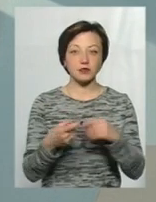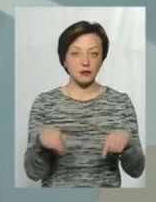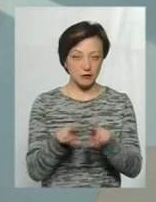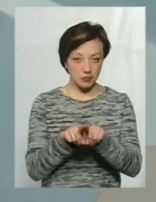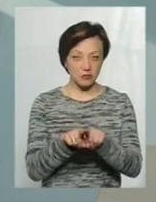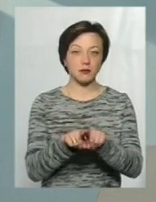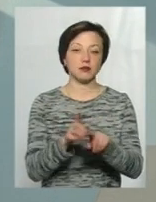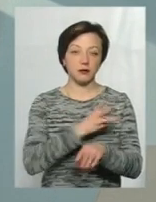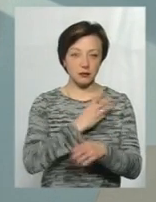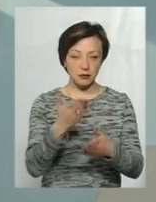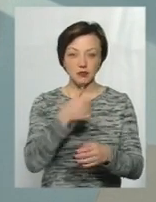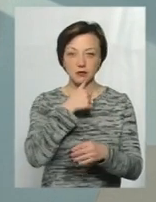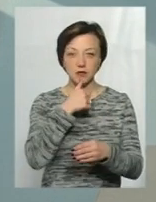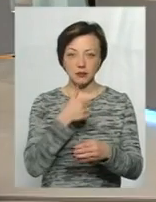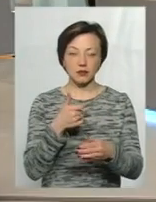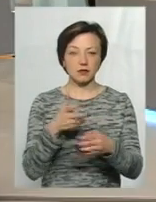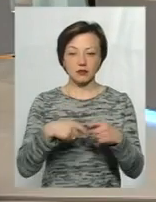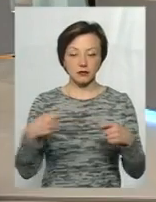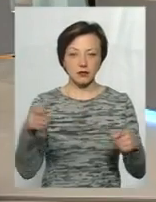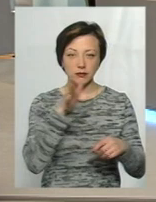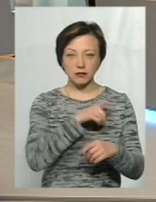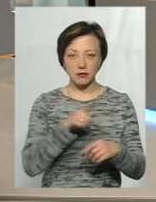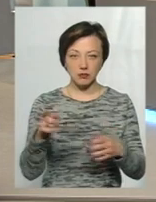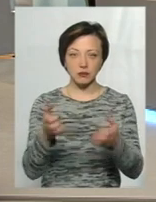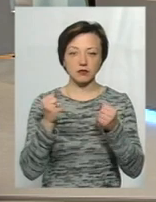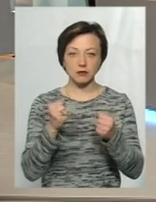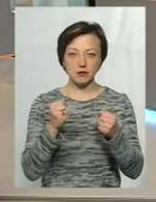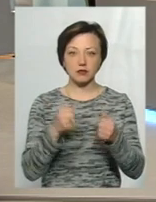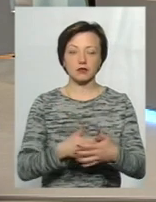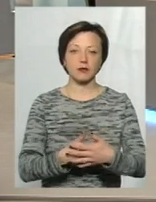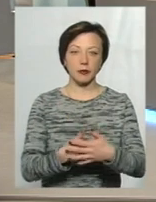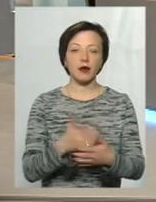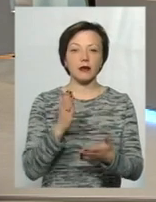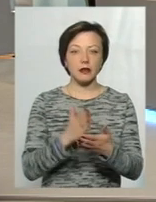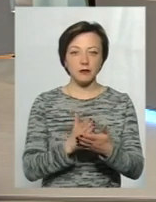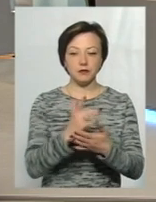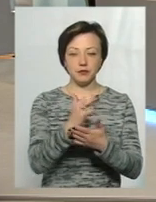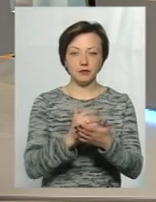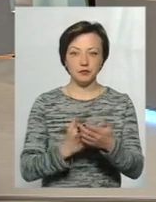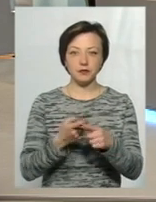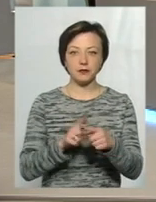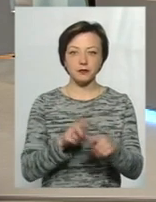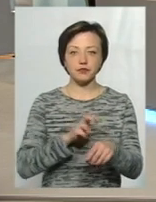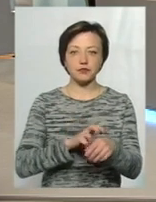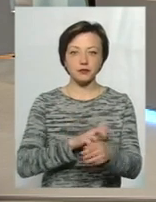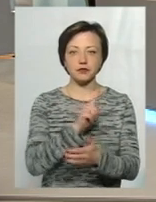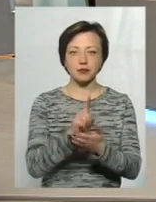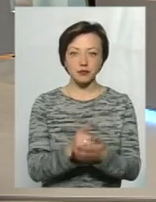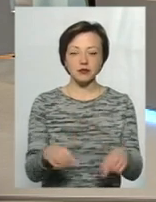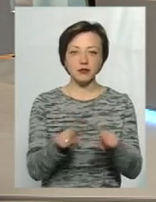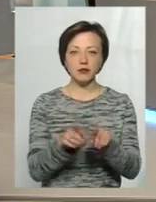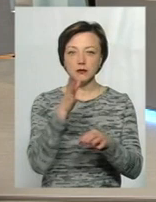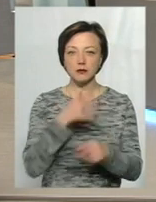також бажано все-таки вже не затягувати час і отримати вагітність. Тобто є перелік, і це вже лікар повинен також